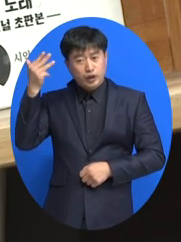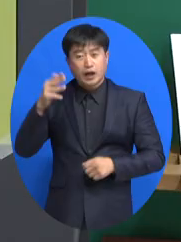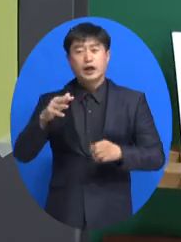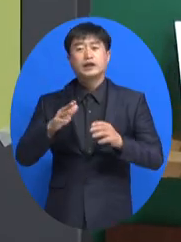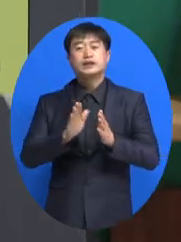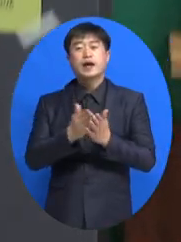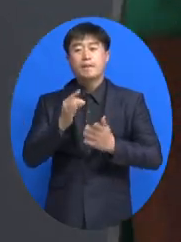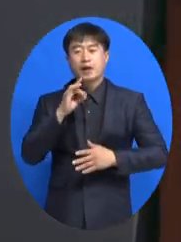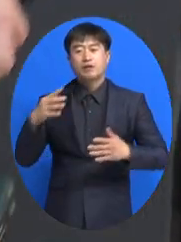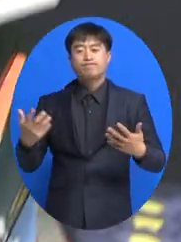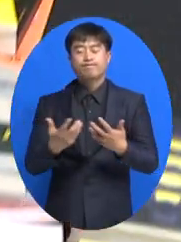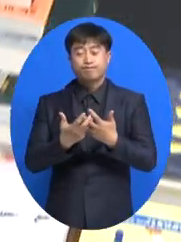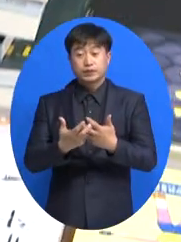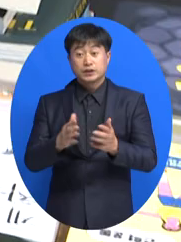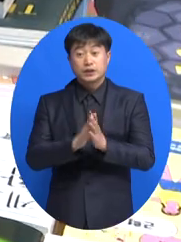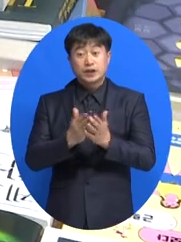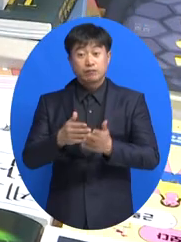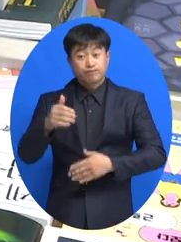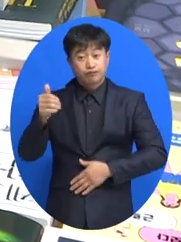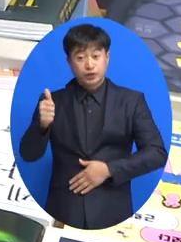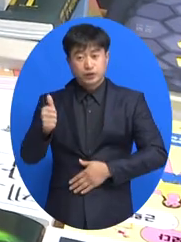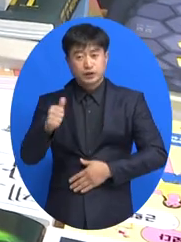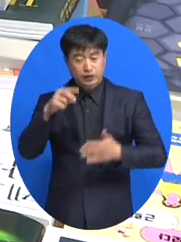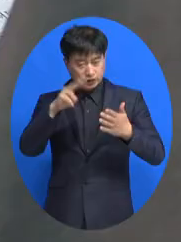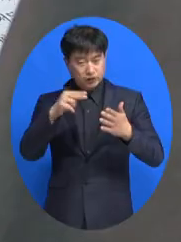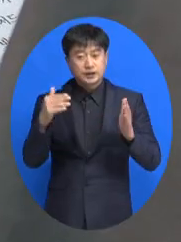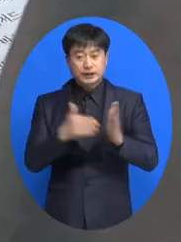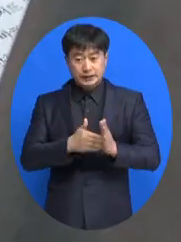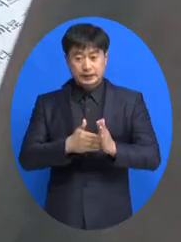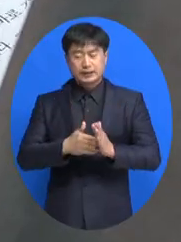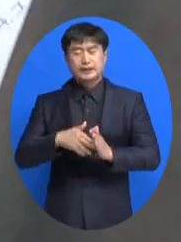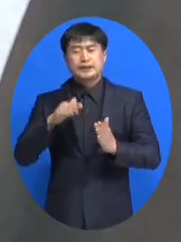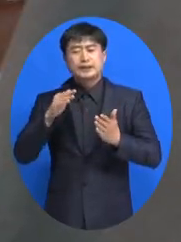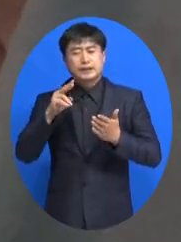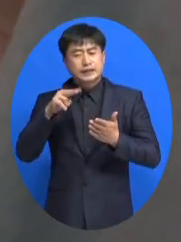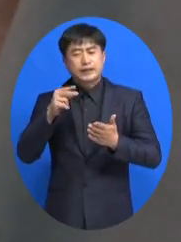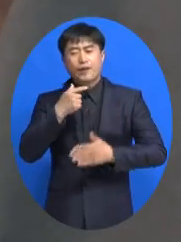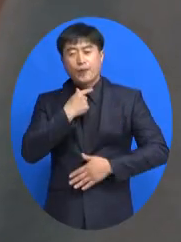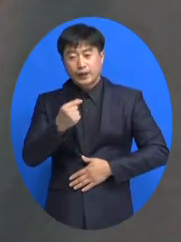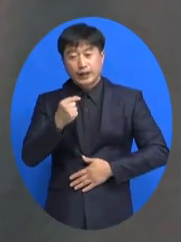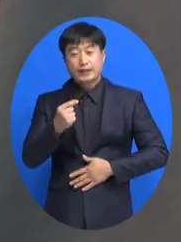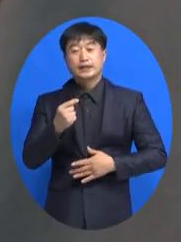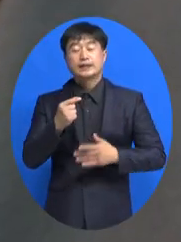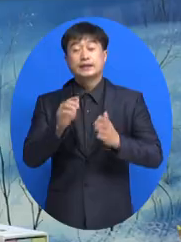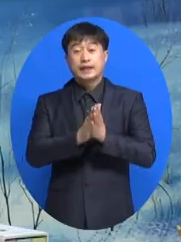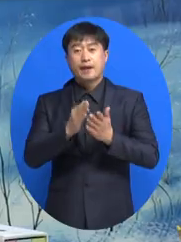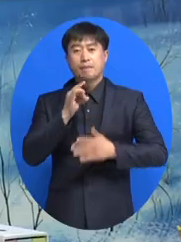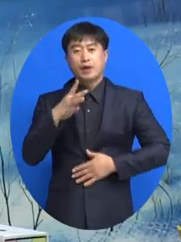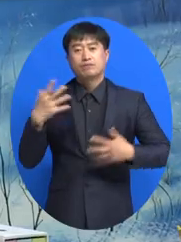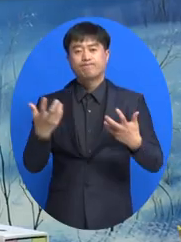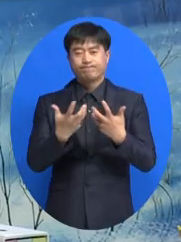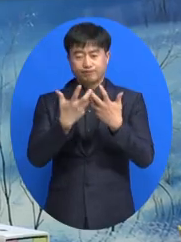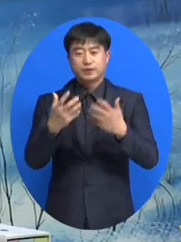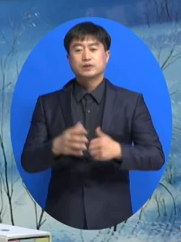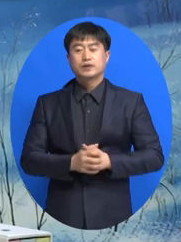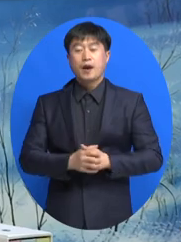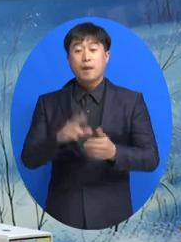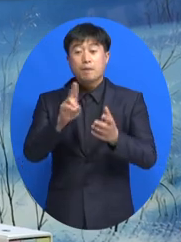있습니다. 책방지기가 읽은 책 또는 읽고 싶은 책들로만 서가가 구성되어 있는